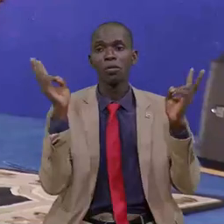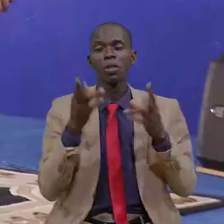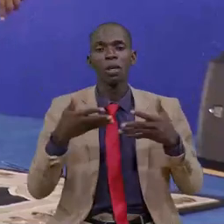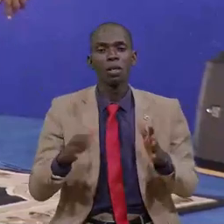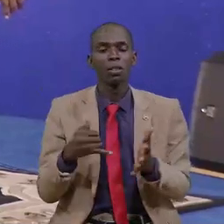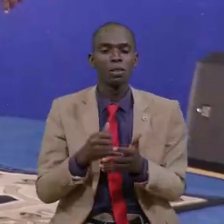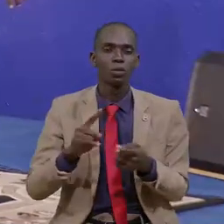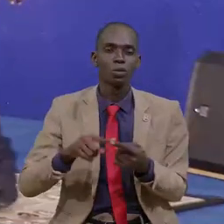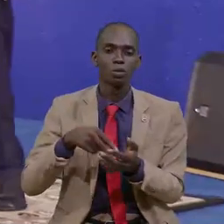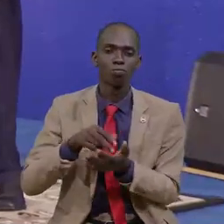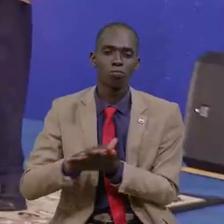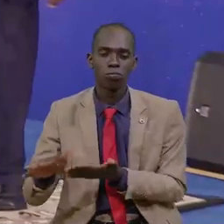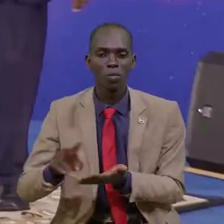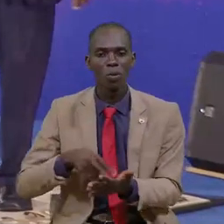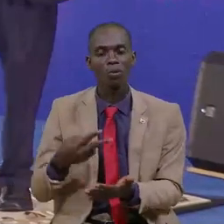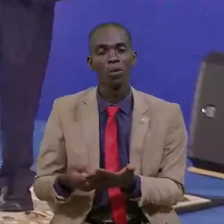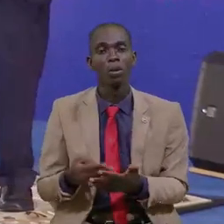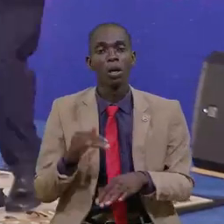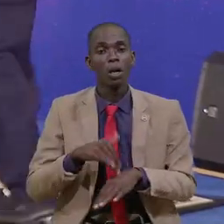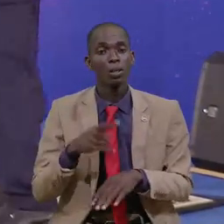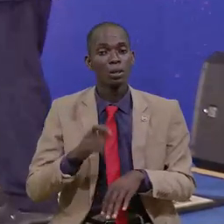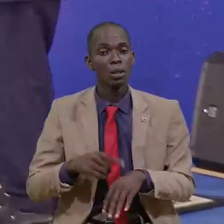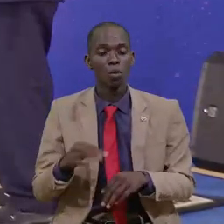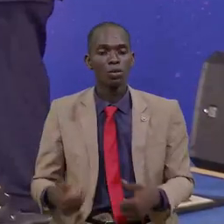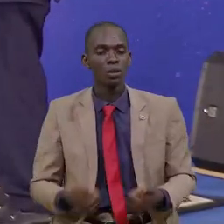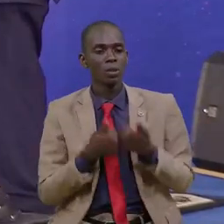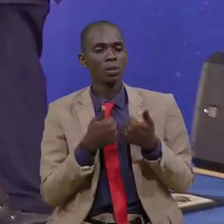ils laissent ces choses s'emporter. Au moment des